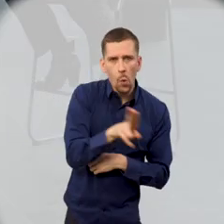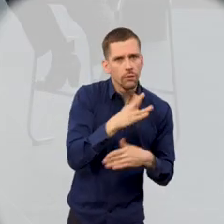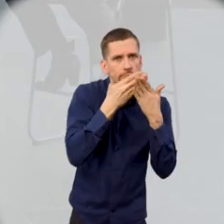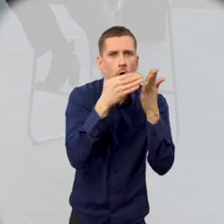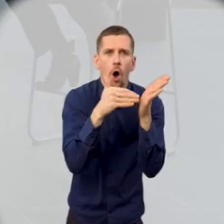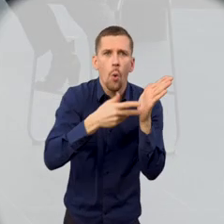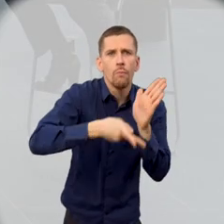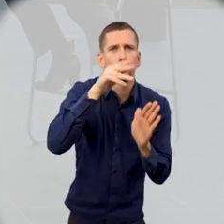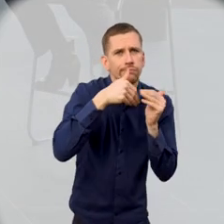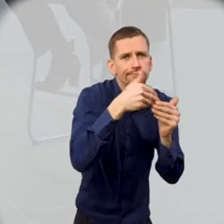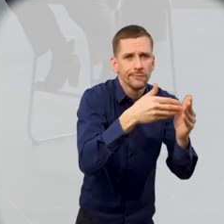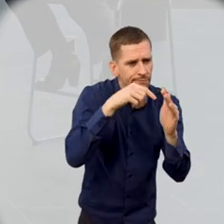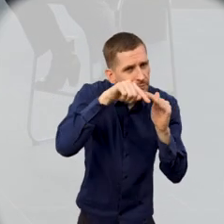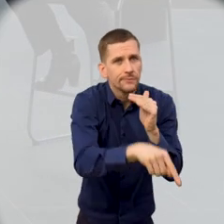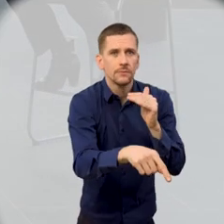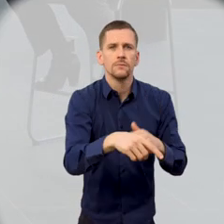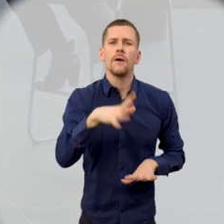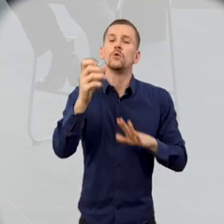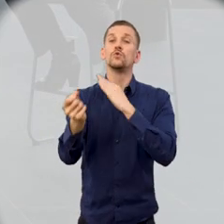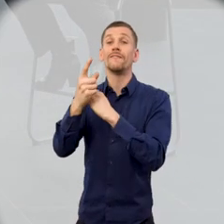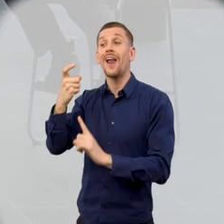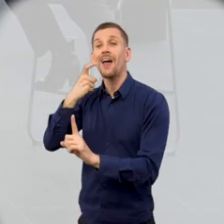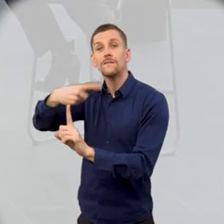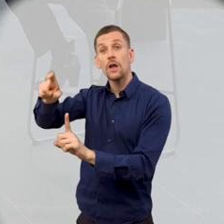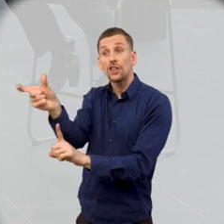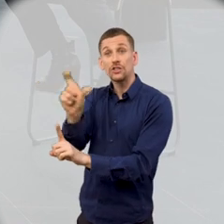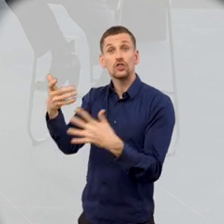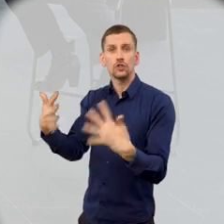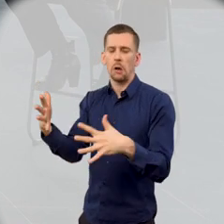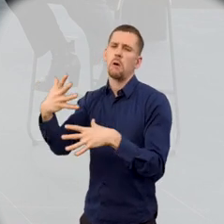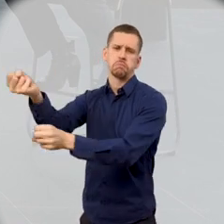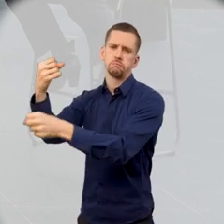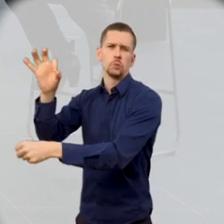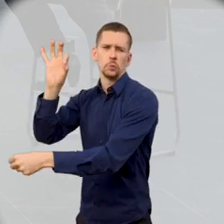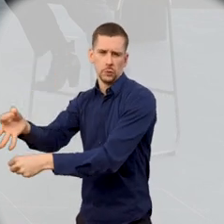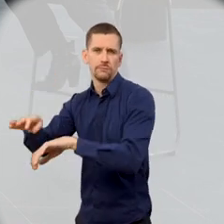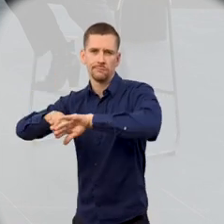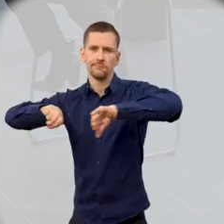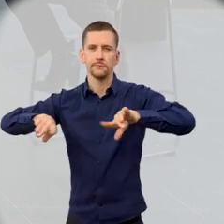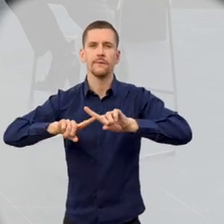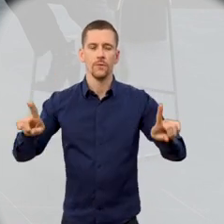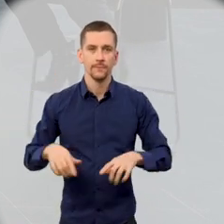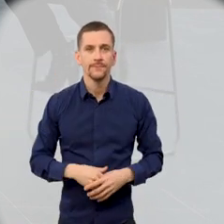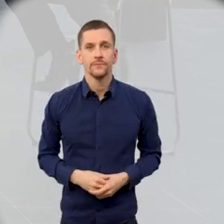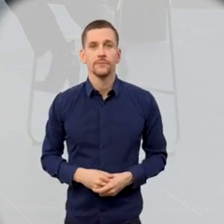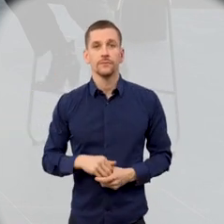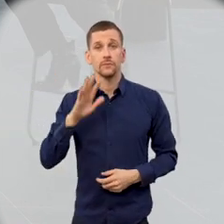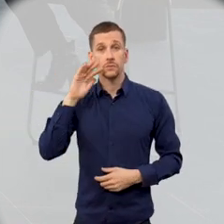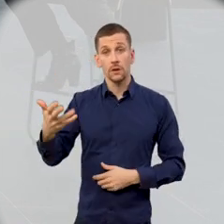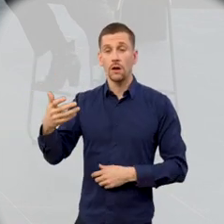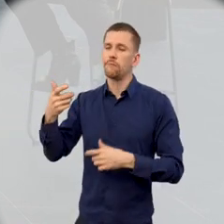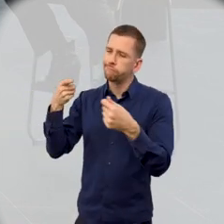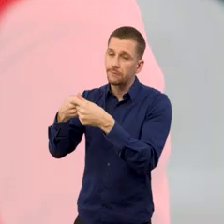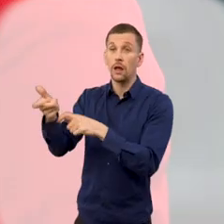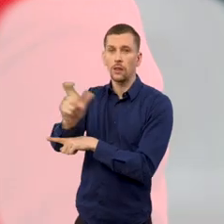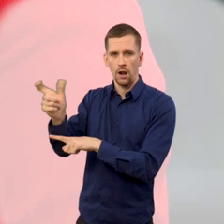Donc, ils ont tous continué dans les études, sauf des élèves qui ont fait de l'alternance. Donc, s'ils sont sur le marché de l'emploi,